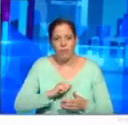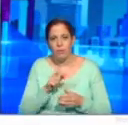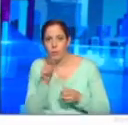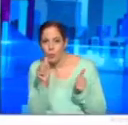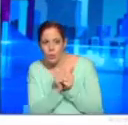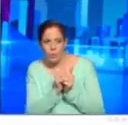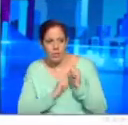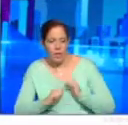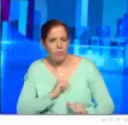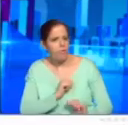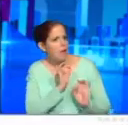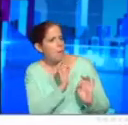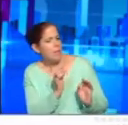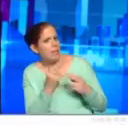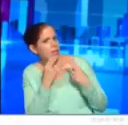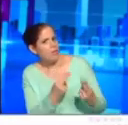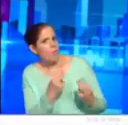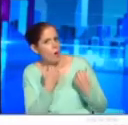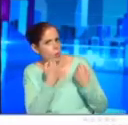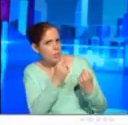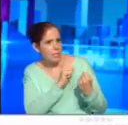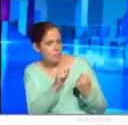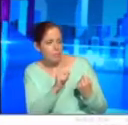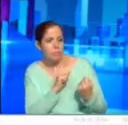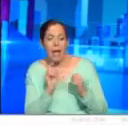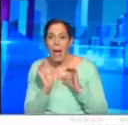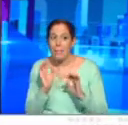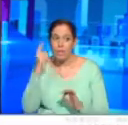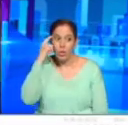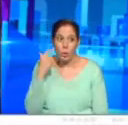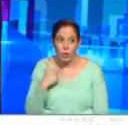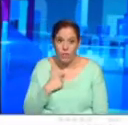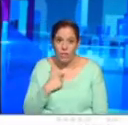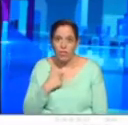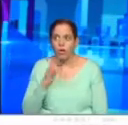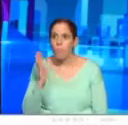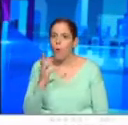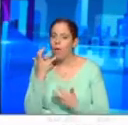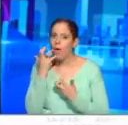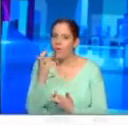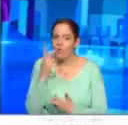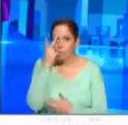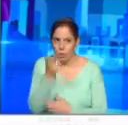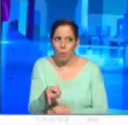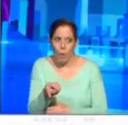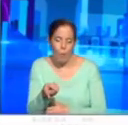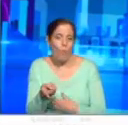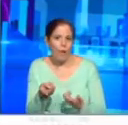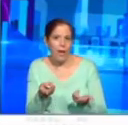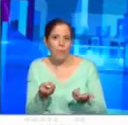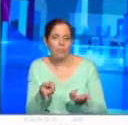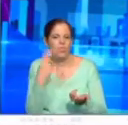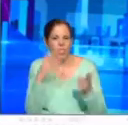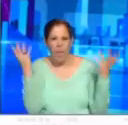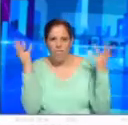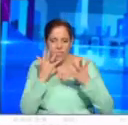אילה, איך באמת הגיבו הנוסעים? את האמת שאני חושבת שהם מאוד אהבו את מה שהם ראו. זו הייתה